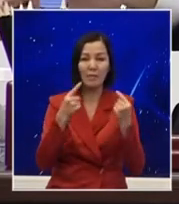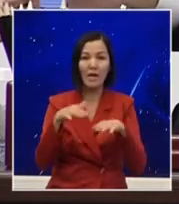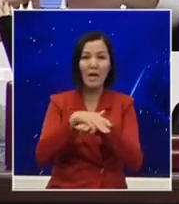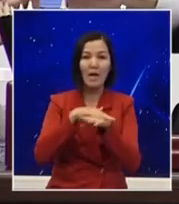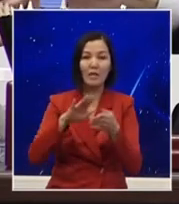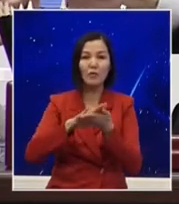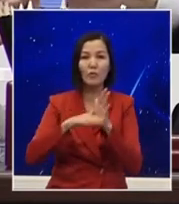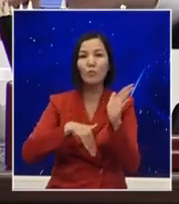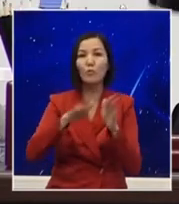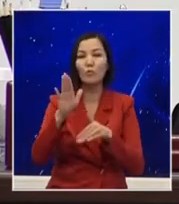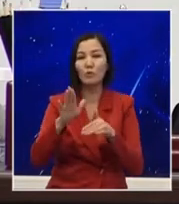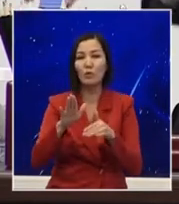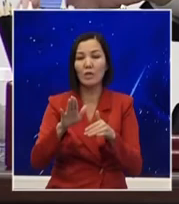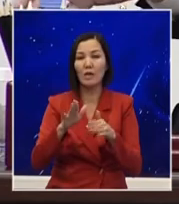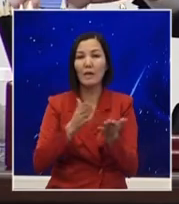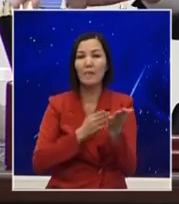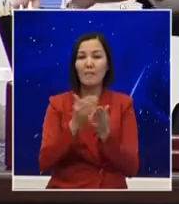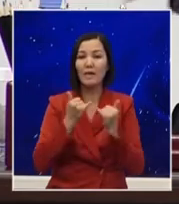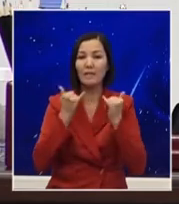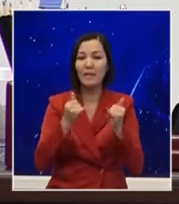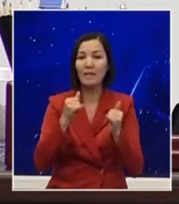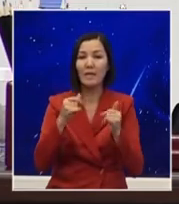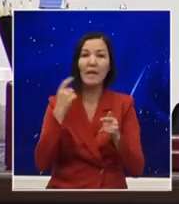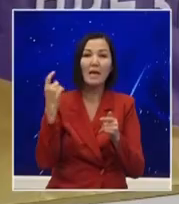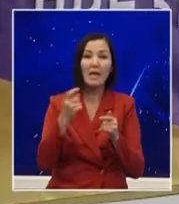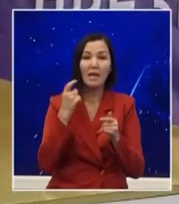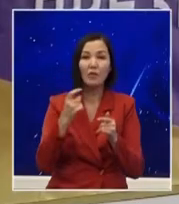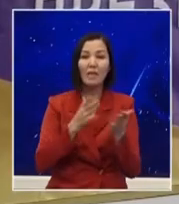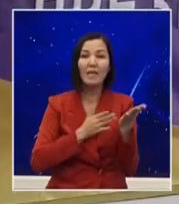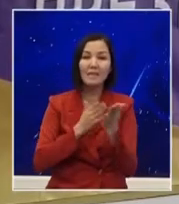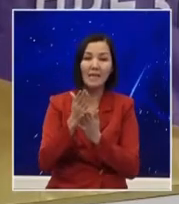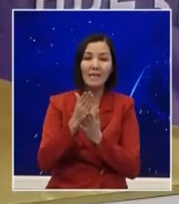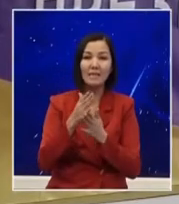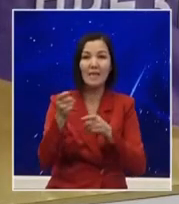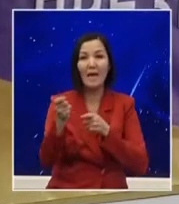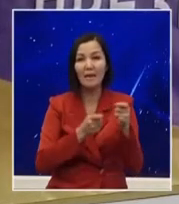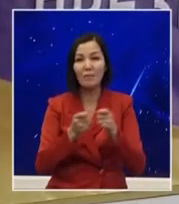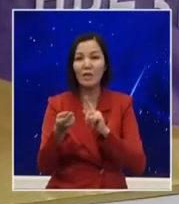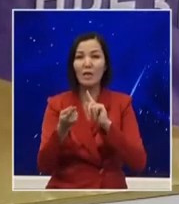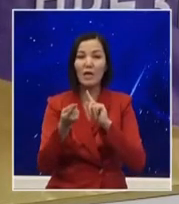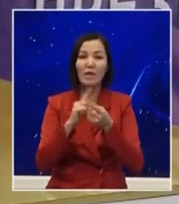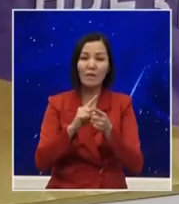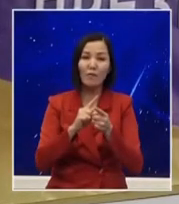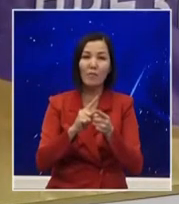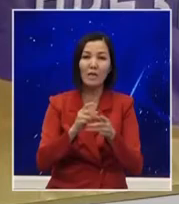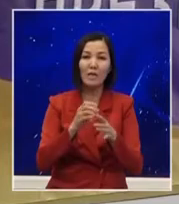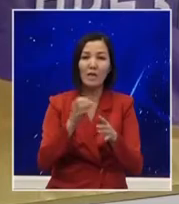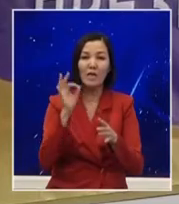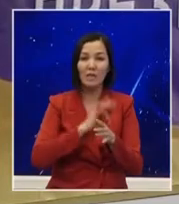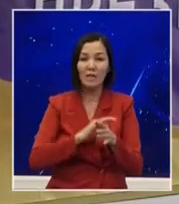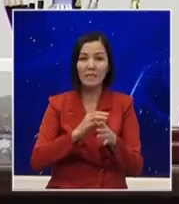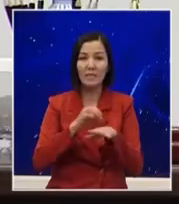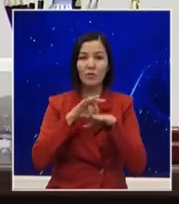халықтың тұрмыс жағдайын жақсартуға бағытталды. Экономикалық, саяси, әкімшілік реформалар қарқынды және тиімді